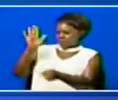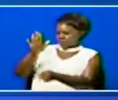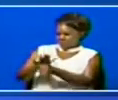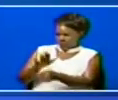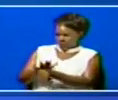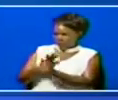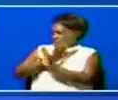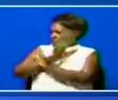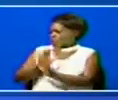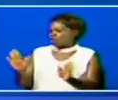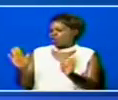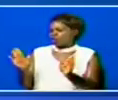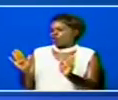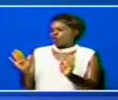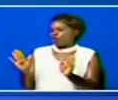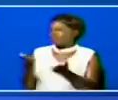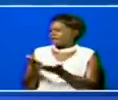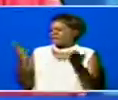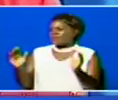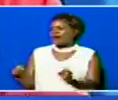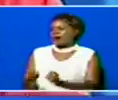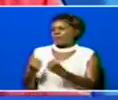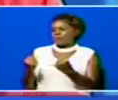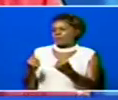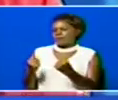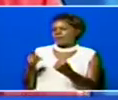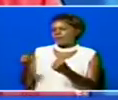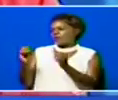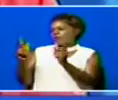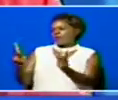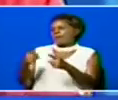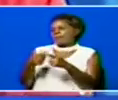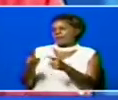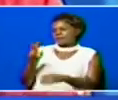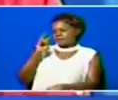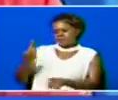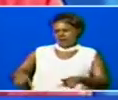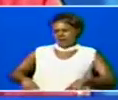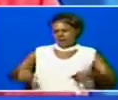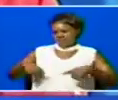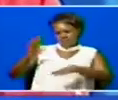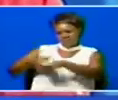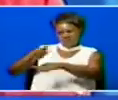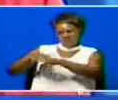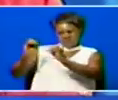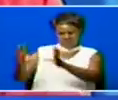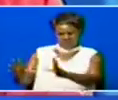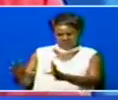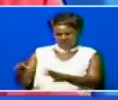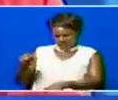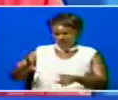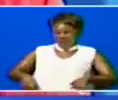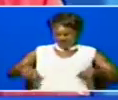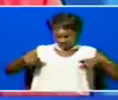na hakuna kitu imefanyika. Na wako tu sawa, but hata ukiangalia maisha yao si ati wako sawa. Wako